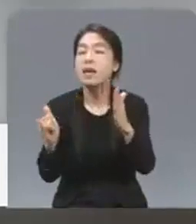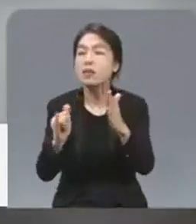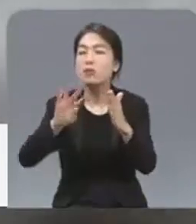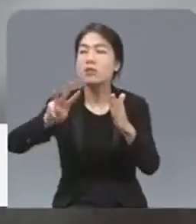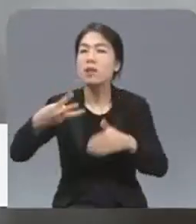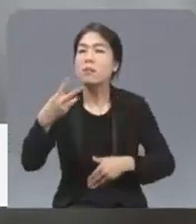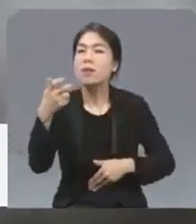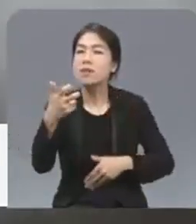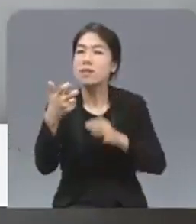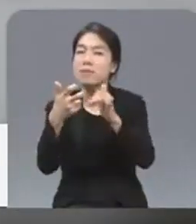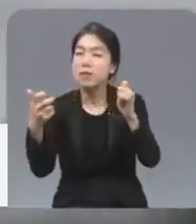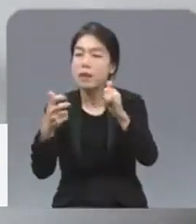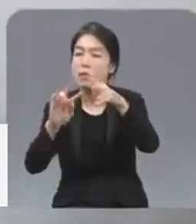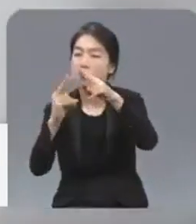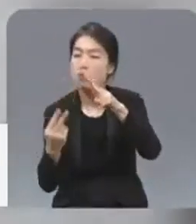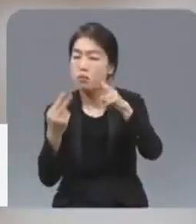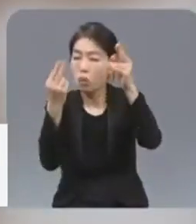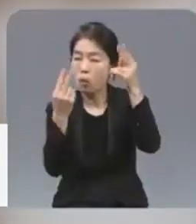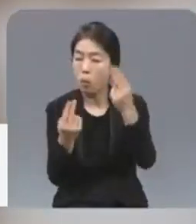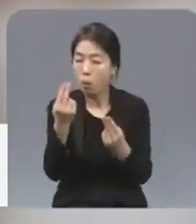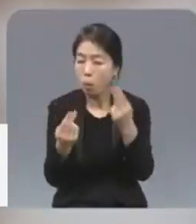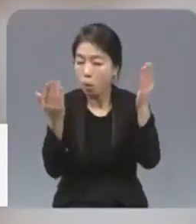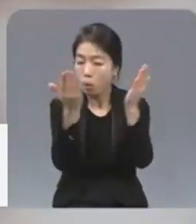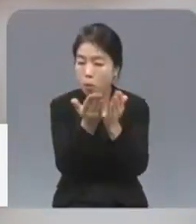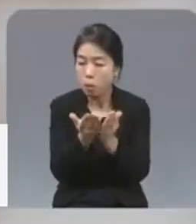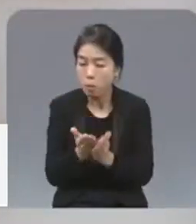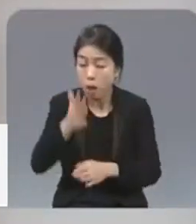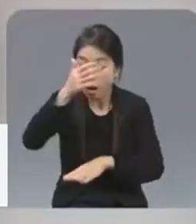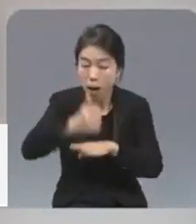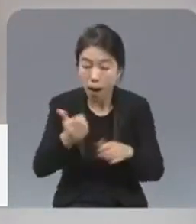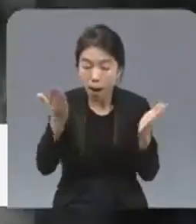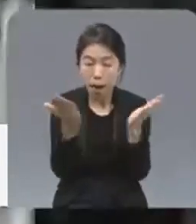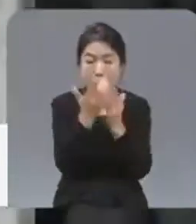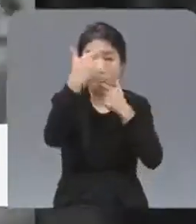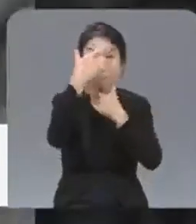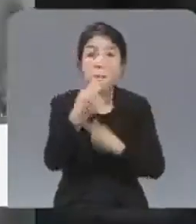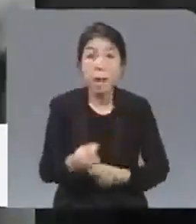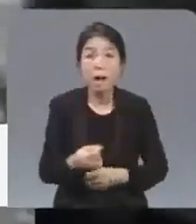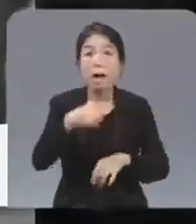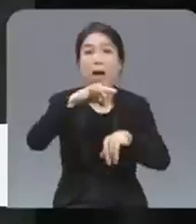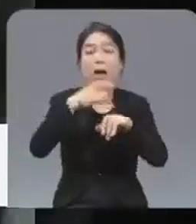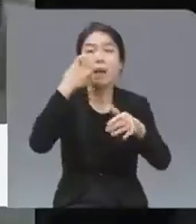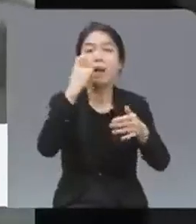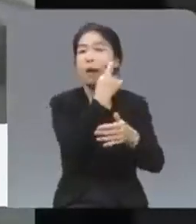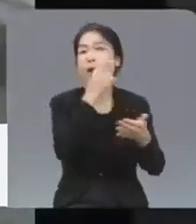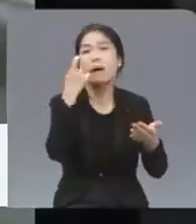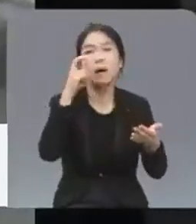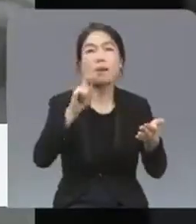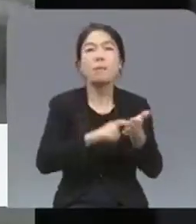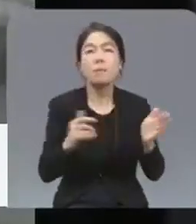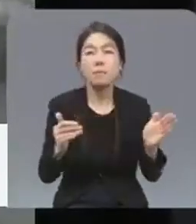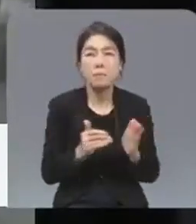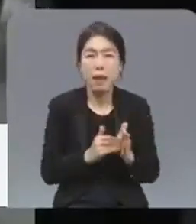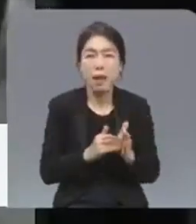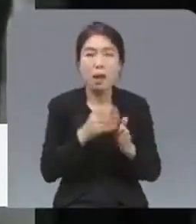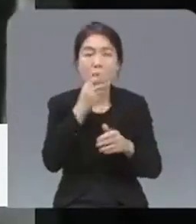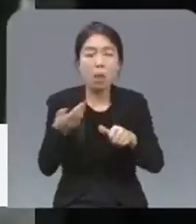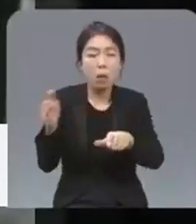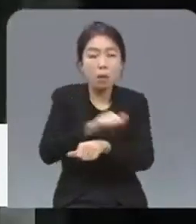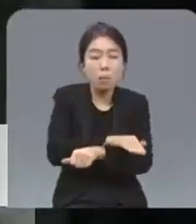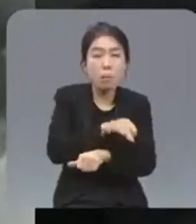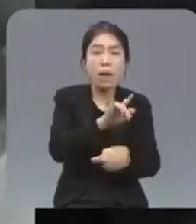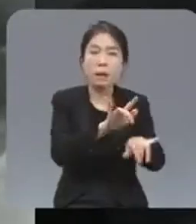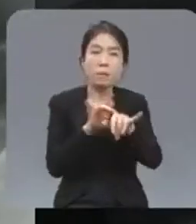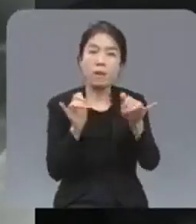명의 dna와 대조한 결과 일치하는 유골이 나온 겁니다 5.18과 관련해 암매장된 시신과